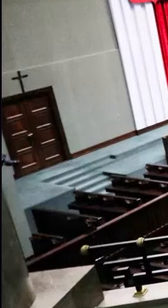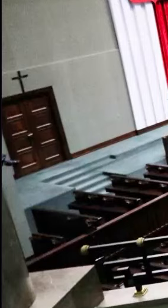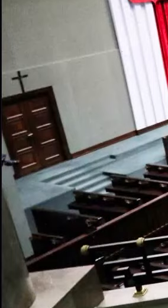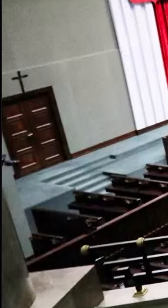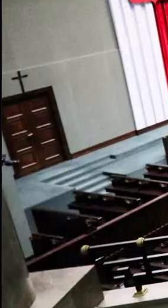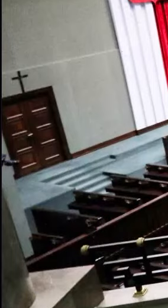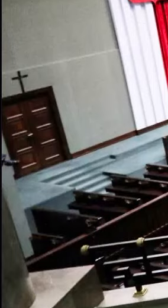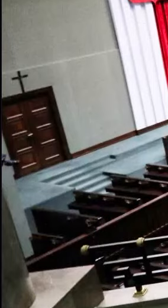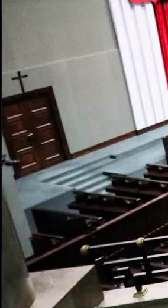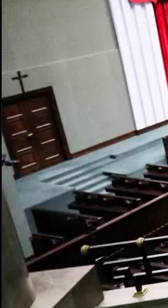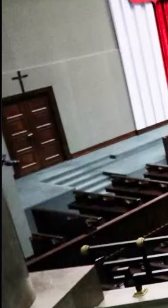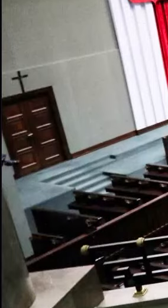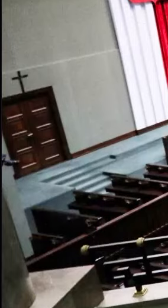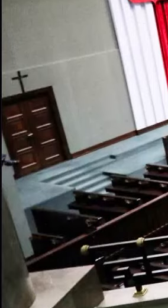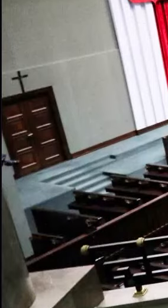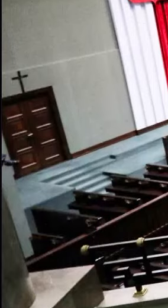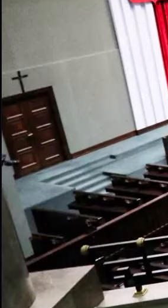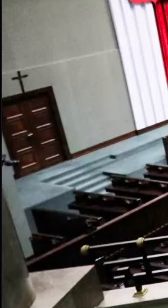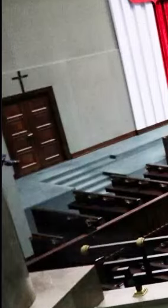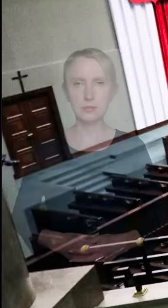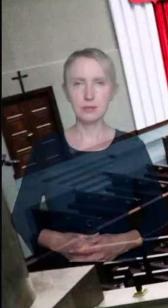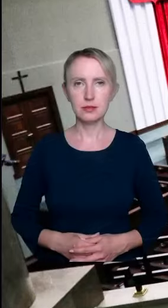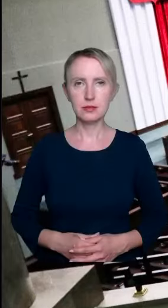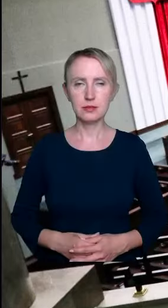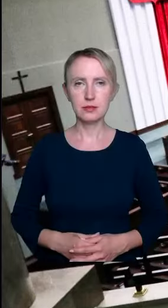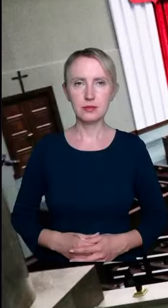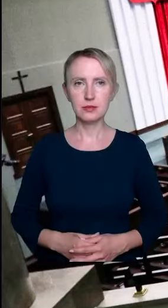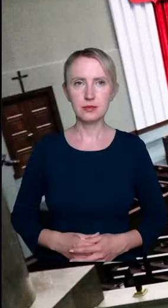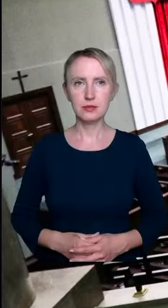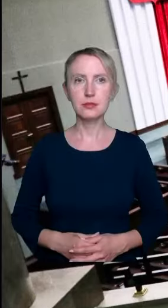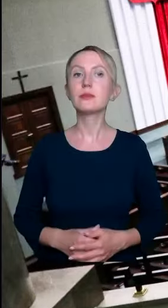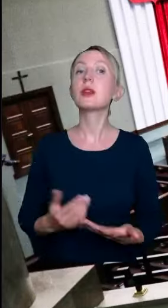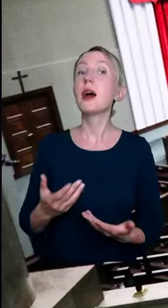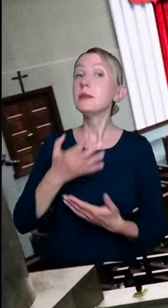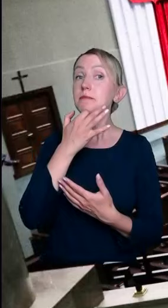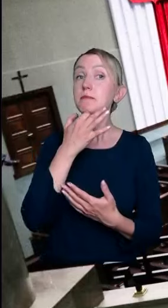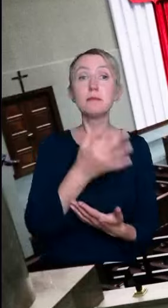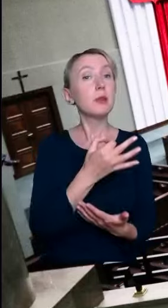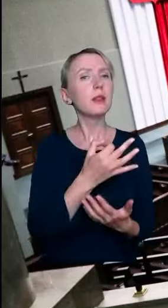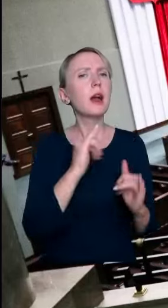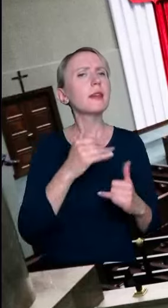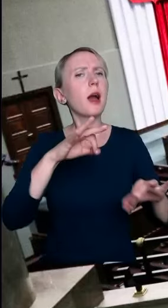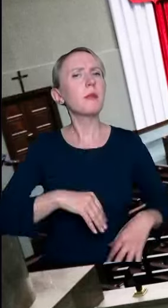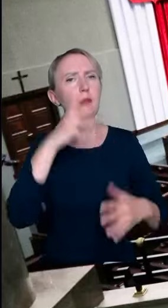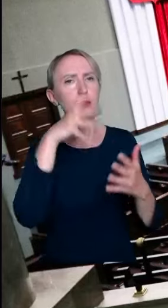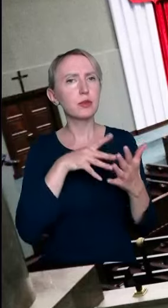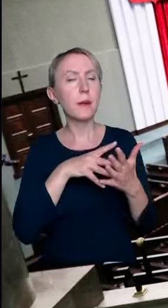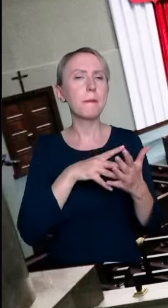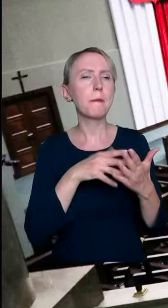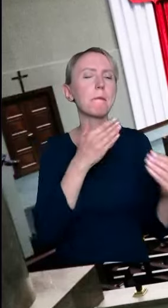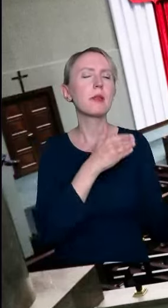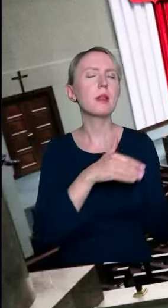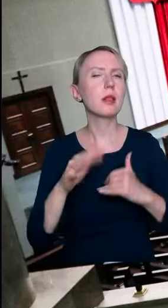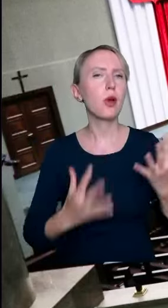majątek zgromadzony przez milionera z Platformy Obywatelskiej? Czy w Pana ocenie to, co zostało ujawnione w